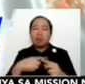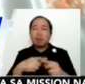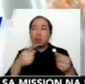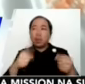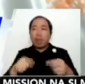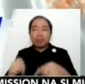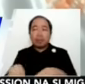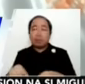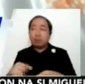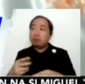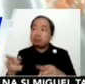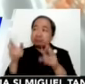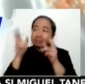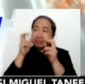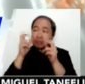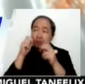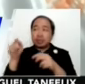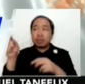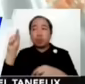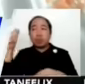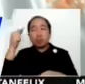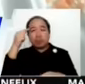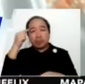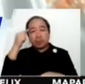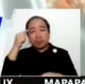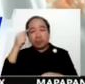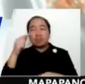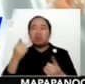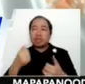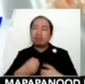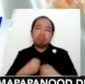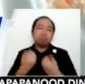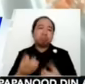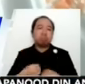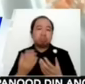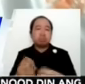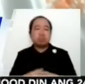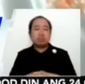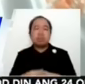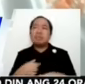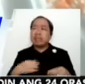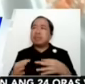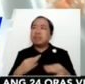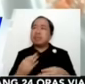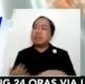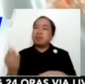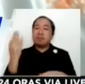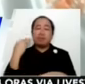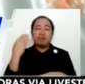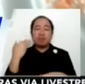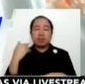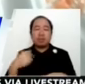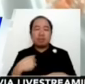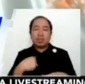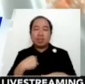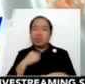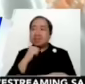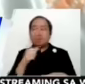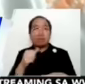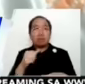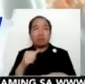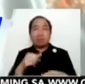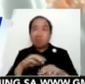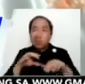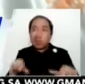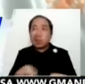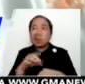sa ating gobyerno, nilabas ko. Sinabi ko naman na uno, di ba, hindi ako gumagalaw para sa